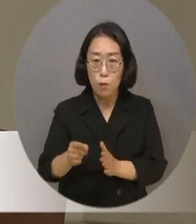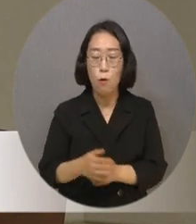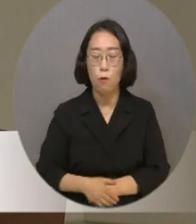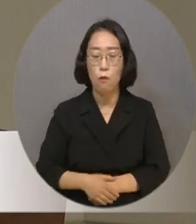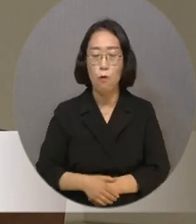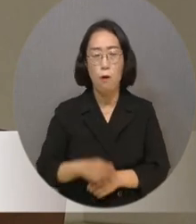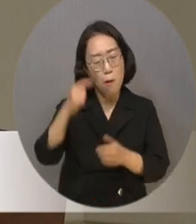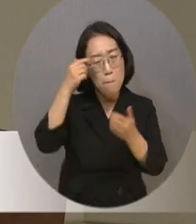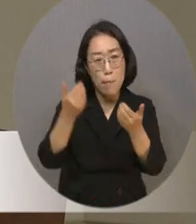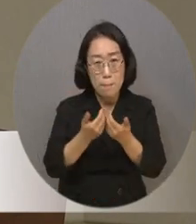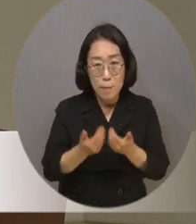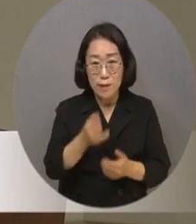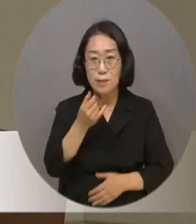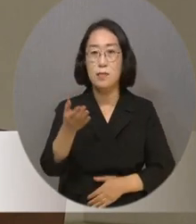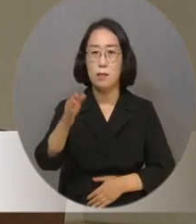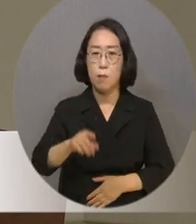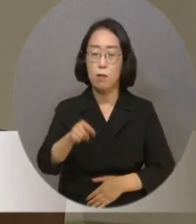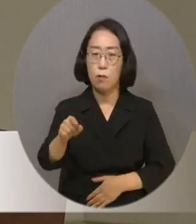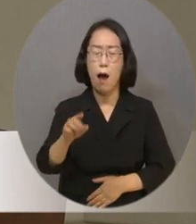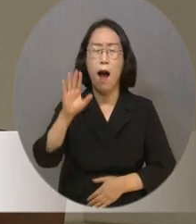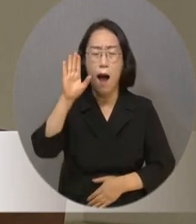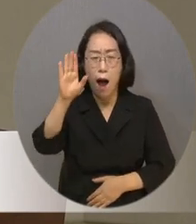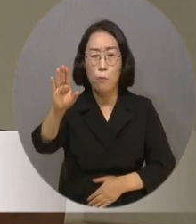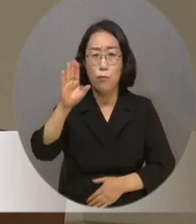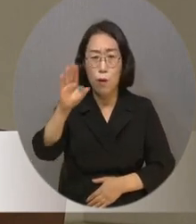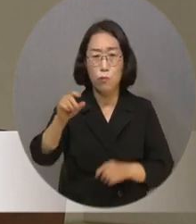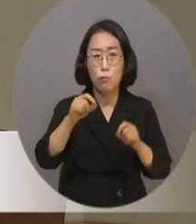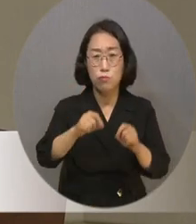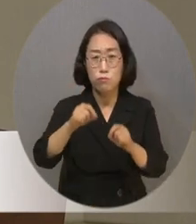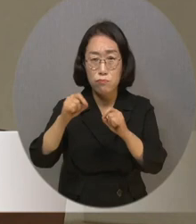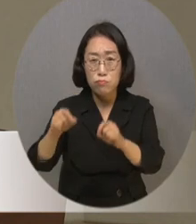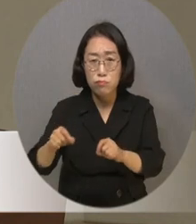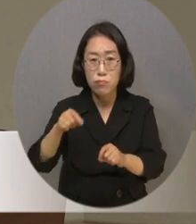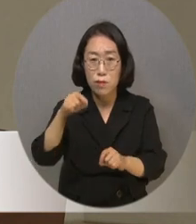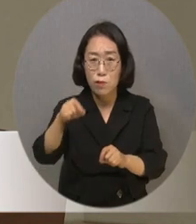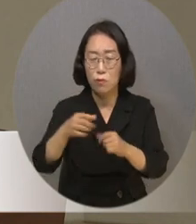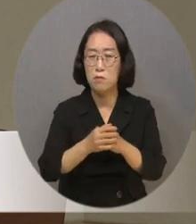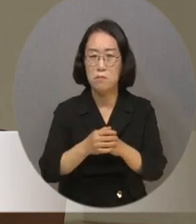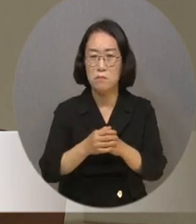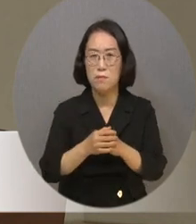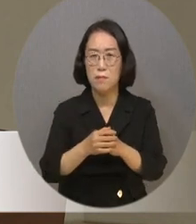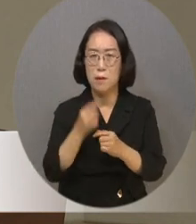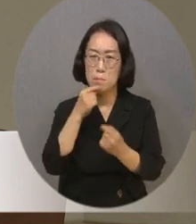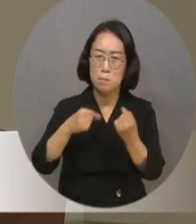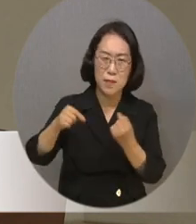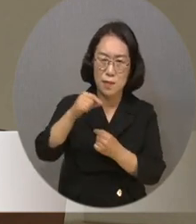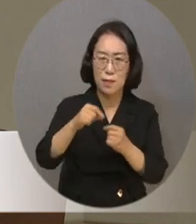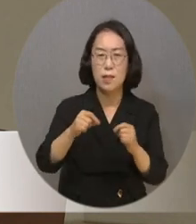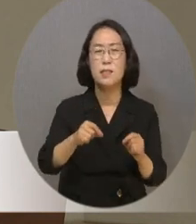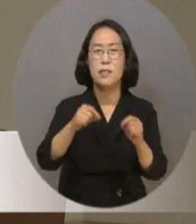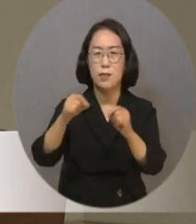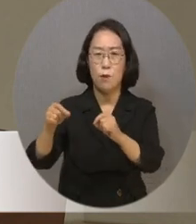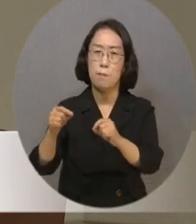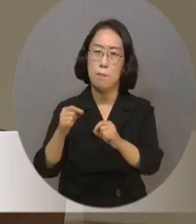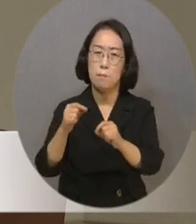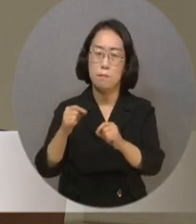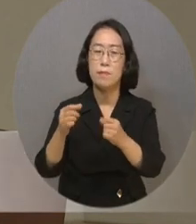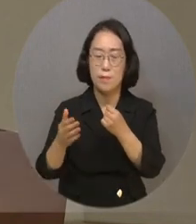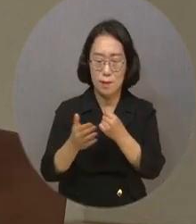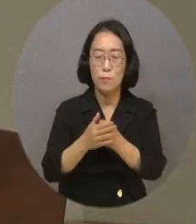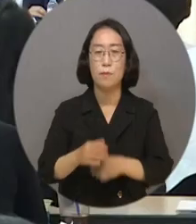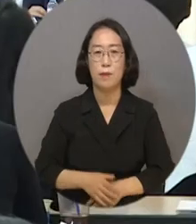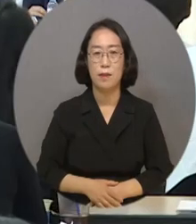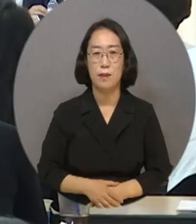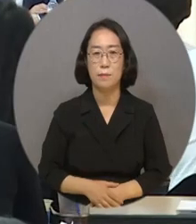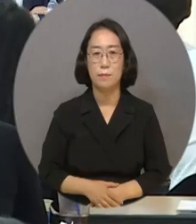반대가 있기는 했습니다만 어느 시점이 돼야 우리가 개인 예산제를 해볼 수 있다라고 말하는 것은 사실 계속적인 지연이라고 생각을 하기